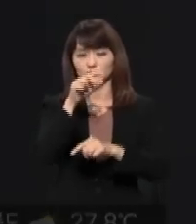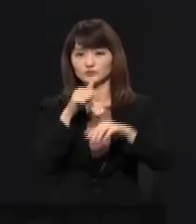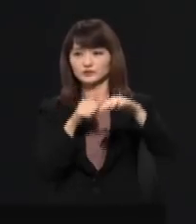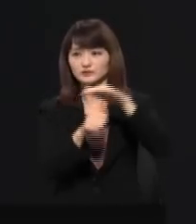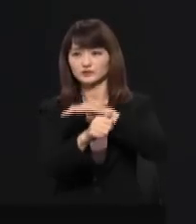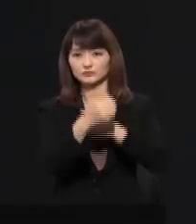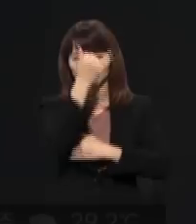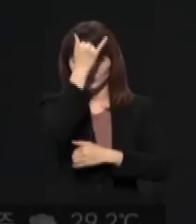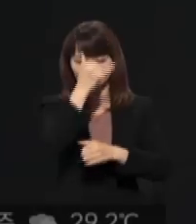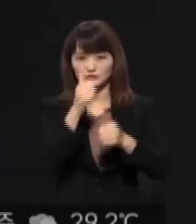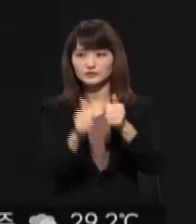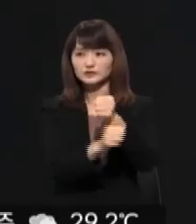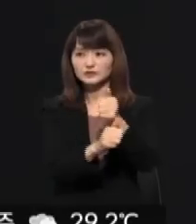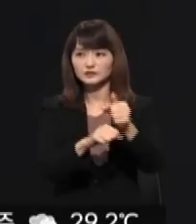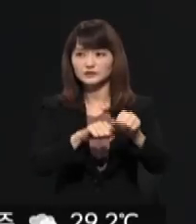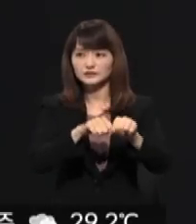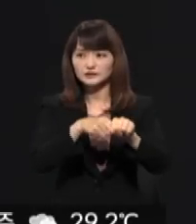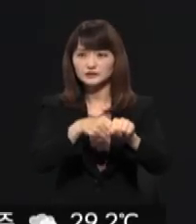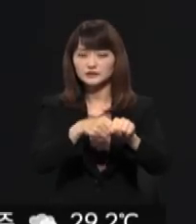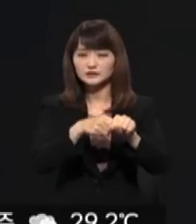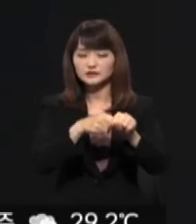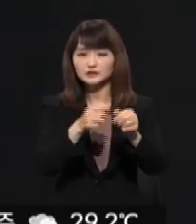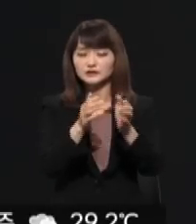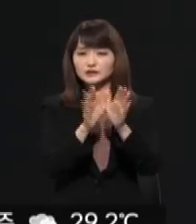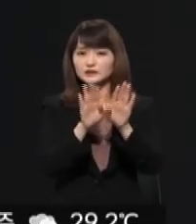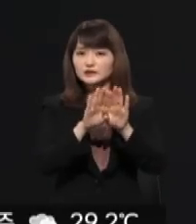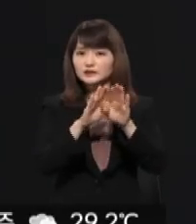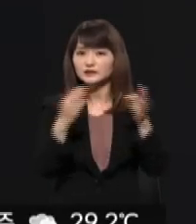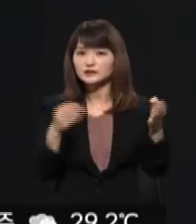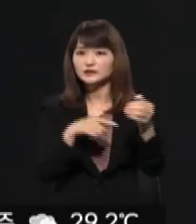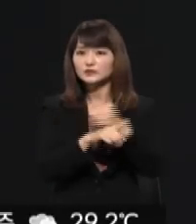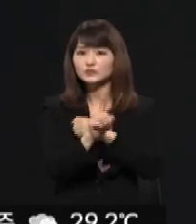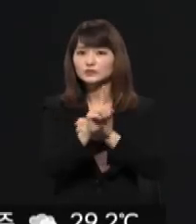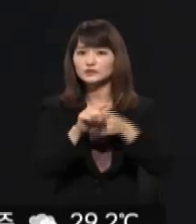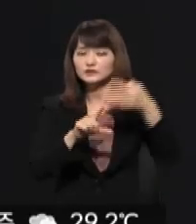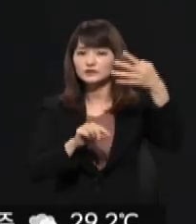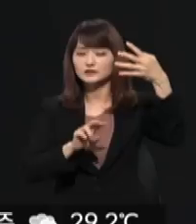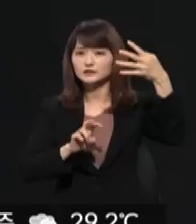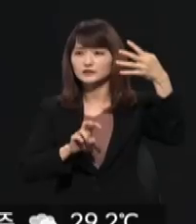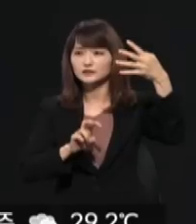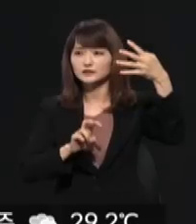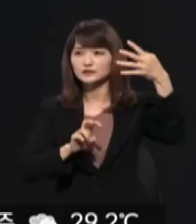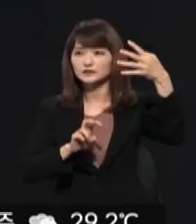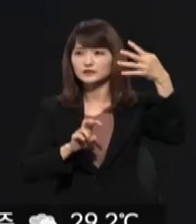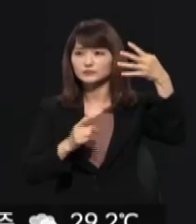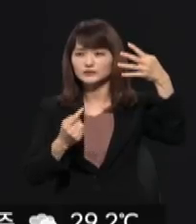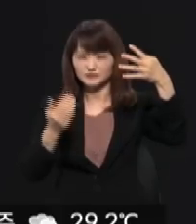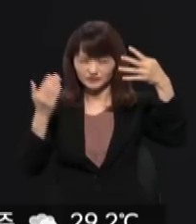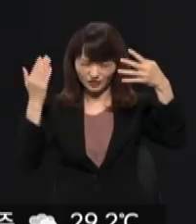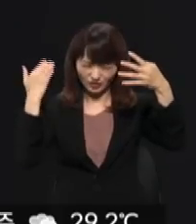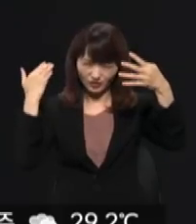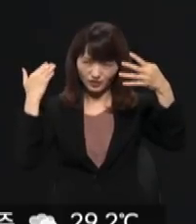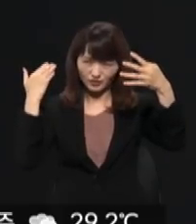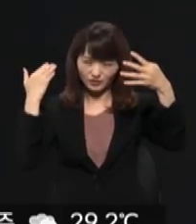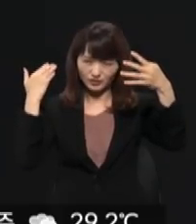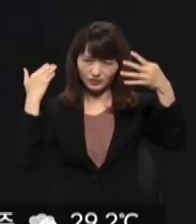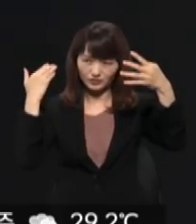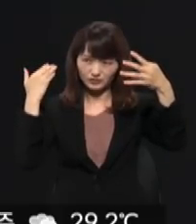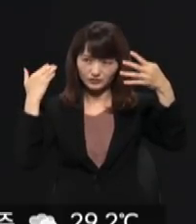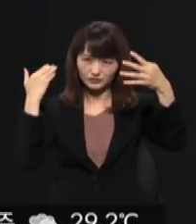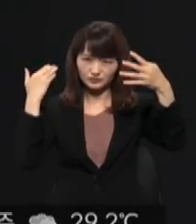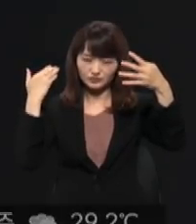대한 윤리위원회의 징계절차 개시가 있었느냐 4월 21일 전후로 돌아가고 싶습니다 없었으면